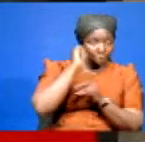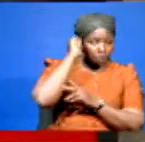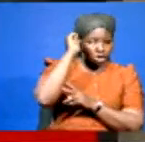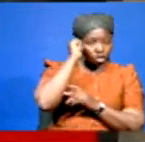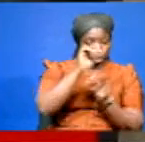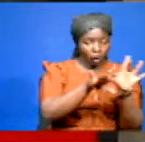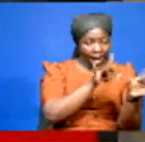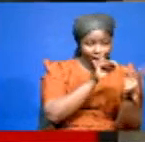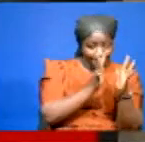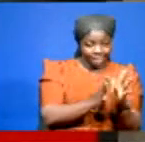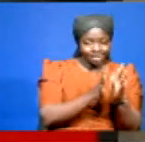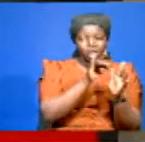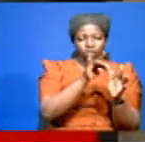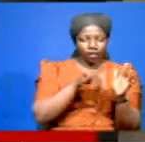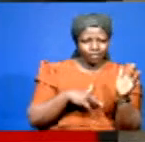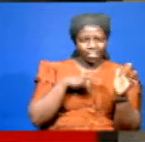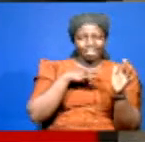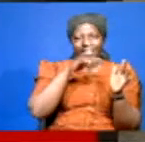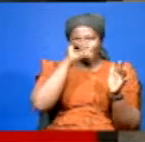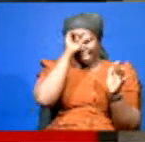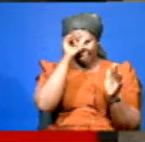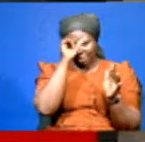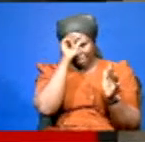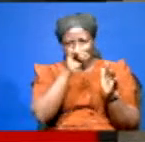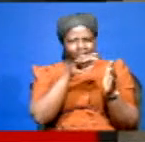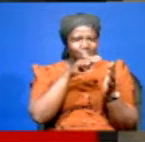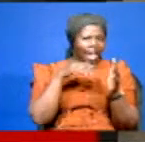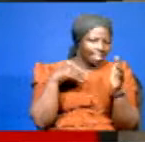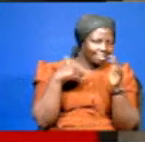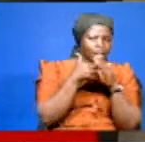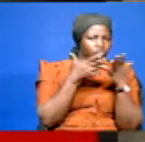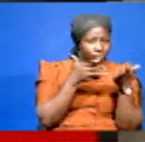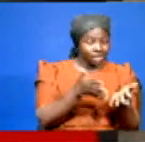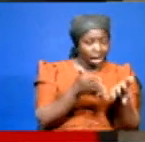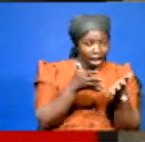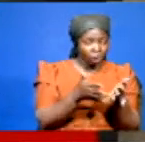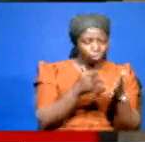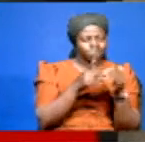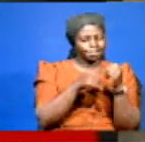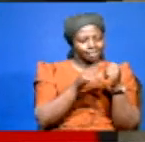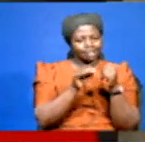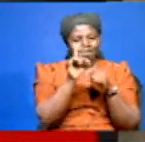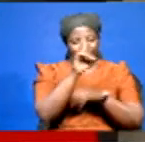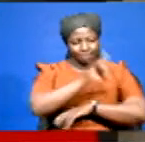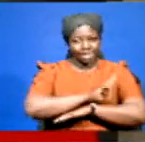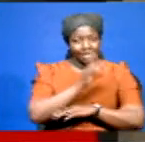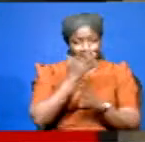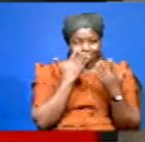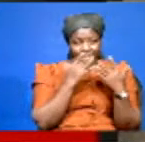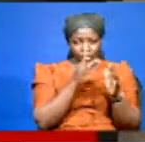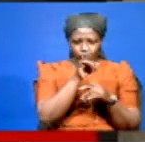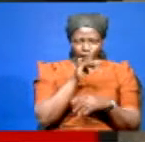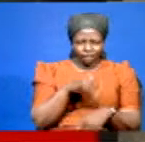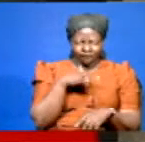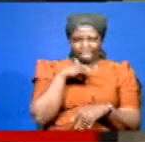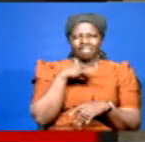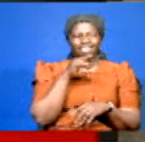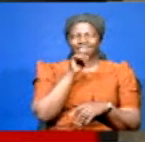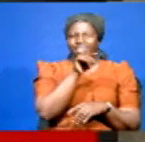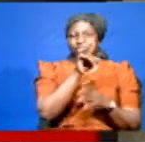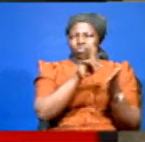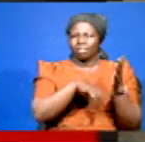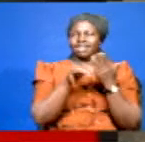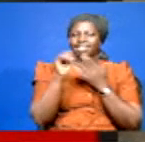kwamba serikali mahali ambapo imefikia kwa sasa, ikiwa ni siku 60 tayari, ni pale ambapo Wakenya walitarajia